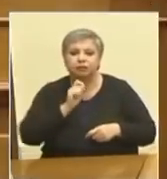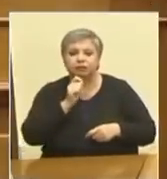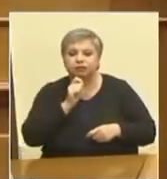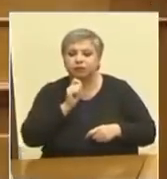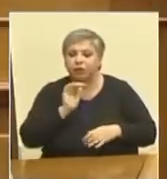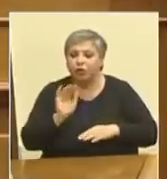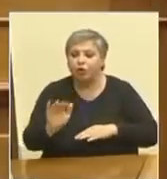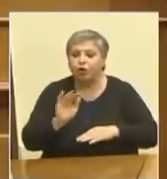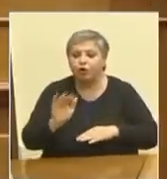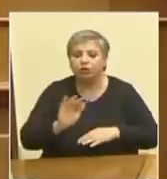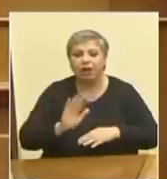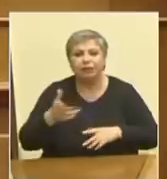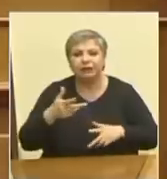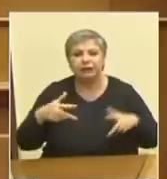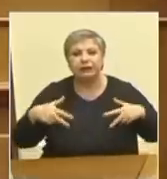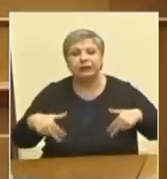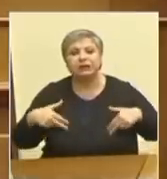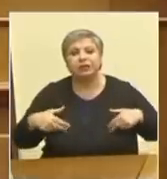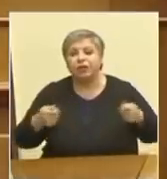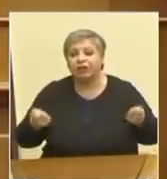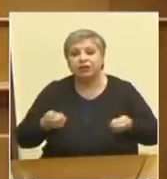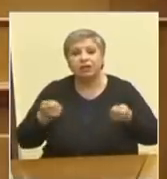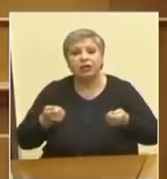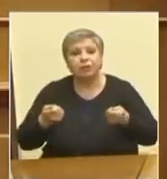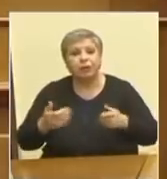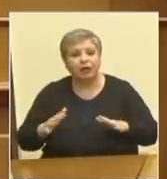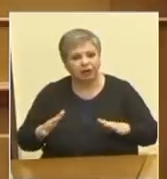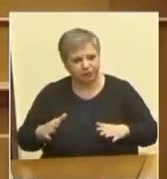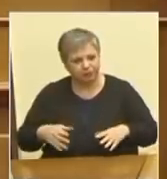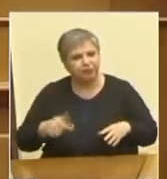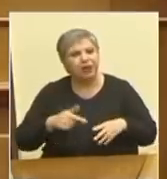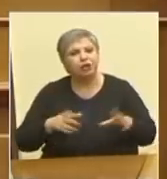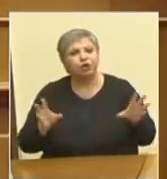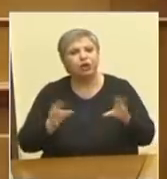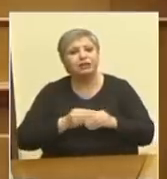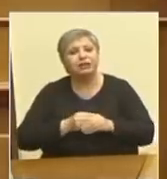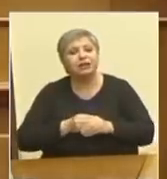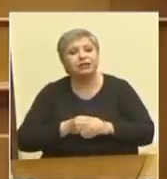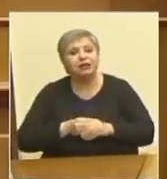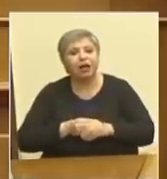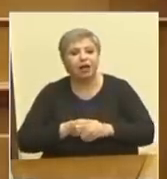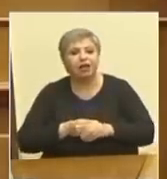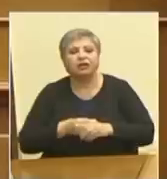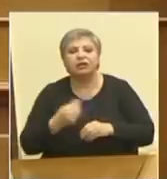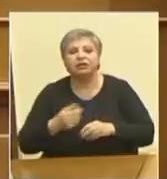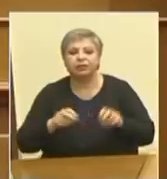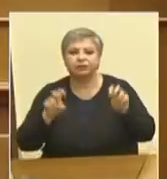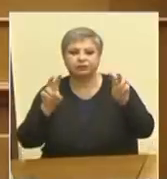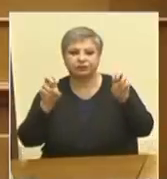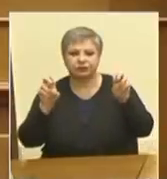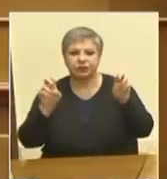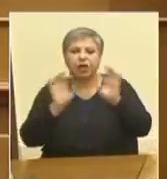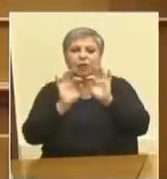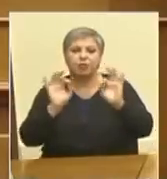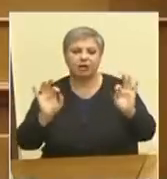κυβέρνηση. Έρχομαι τώρα στο ζήτημα του Μακεδονικού. Κύριε Τσίπρα, δεν θα μας κουνάτε κανένα δάχτυλο εδώ σε αυτή